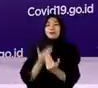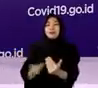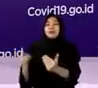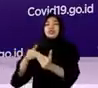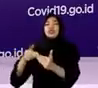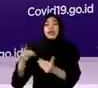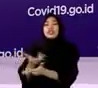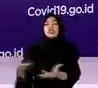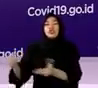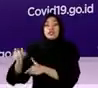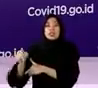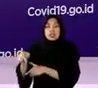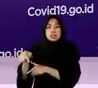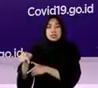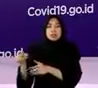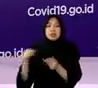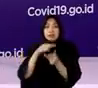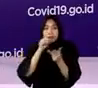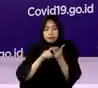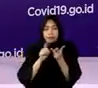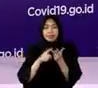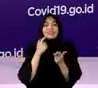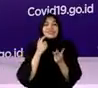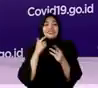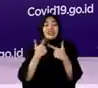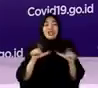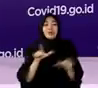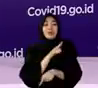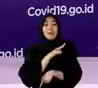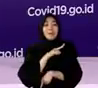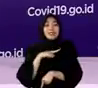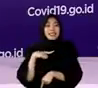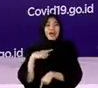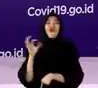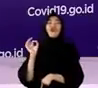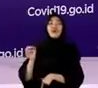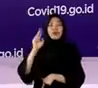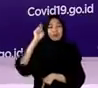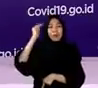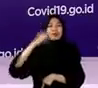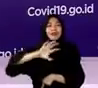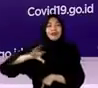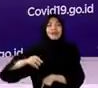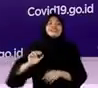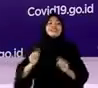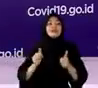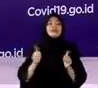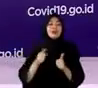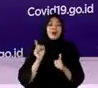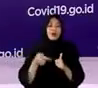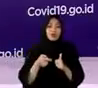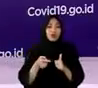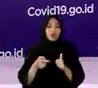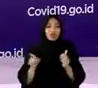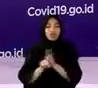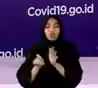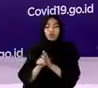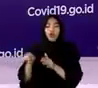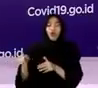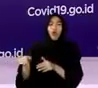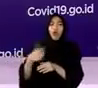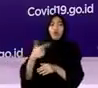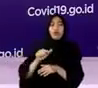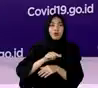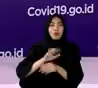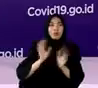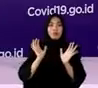libur panjang, maka pemerintah daerah diharapkan dapat mengantisipasi peluang kenaikan kasus yang umumnya terjadi